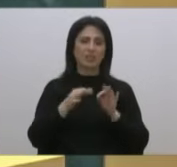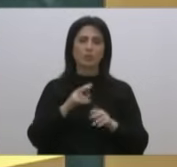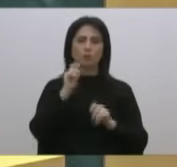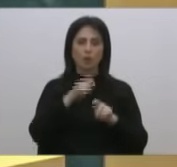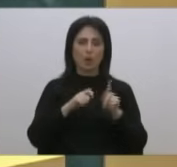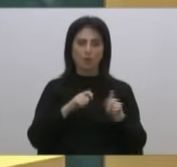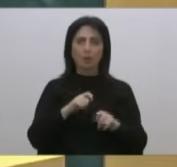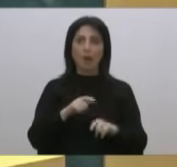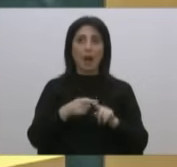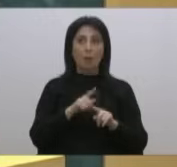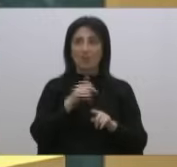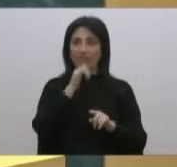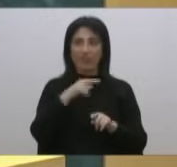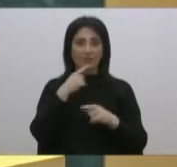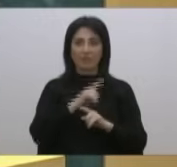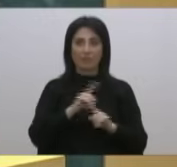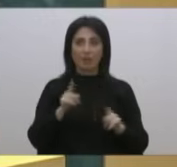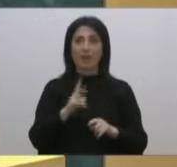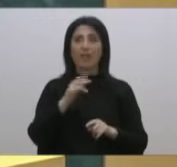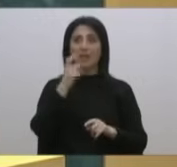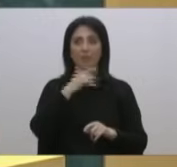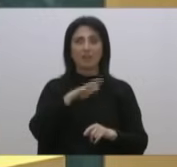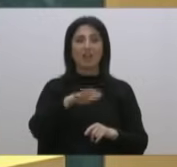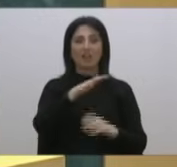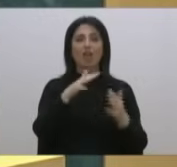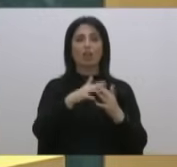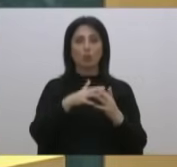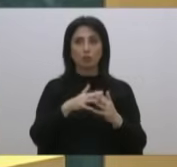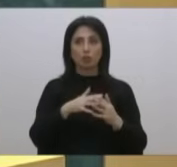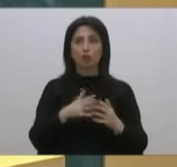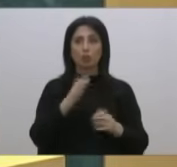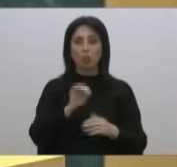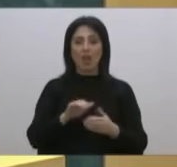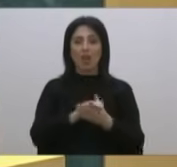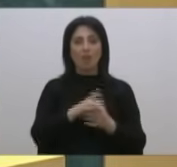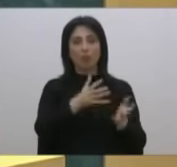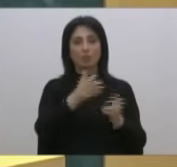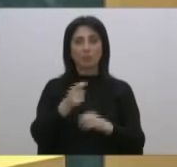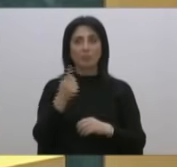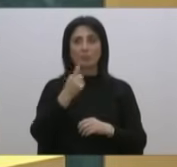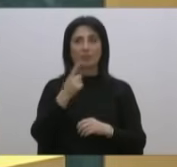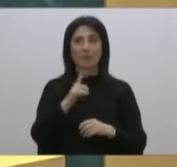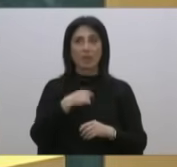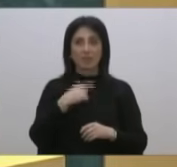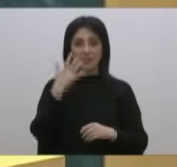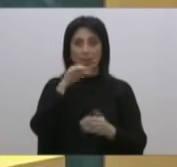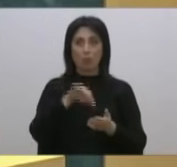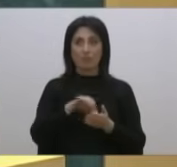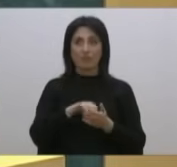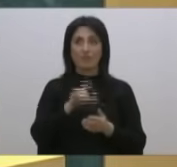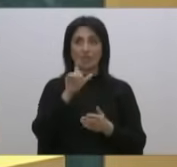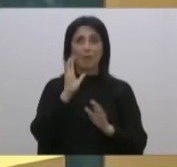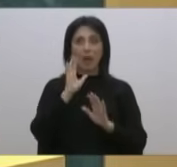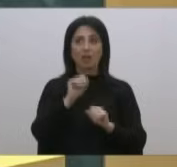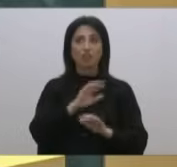სასამართლოში თუ მთავრობაში. ამით მე რა მინდა ვთქვა, რომ კი ბატონო, ქვეყანა ომშია. Tu ევროკავშირშია მისაღები პირველი, მე თუ რამეს წარმოვადგენ,